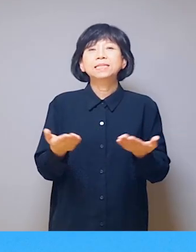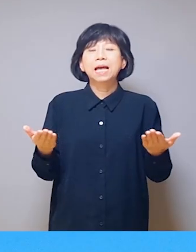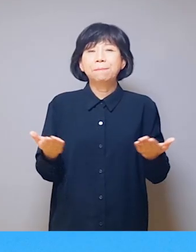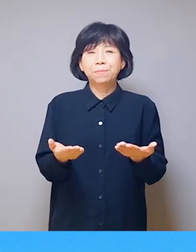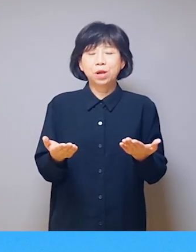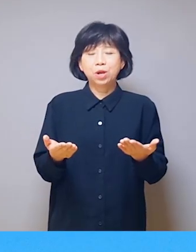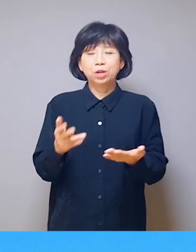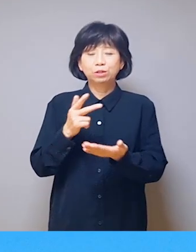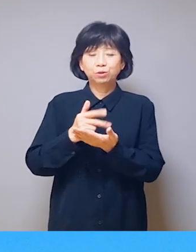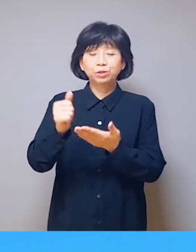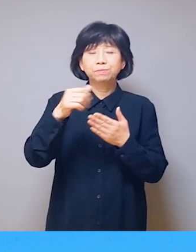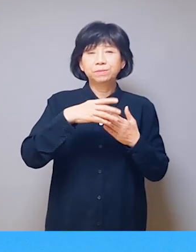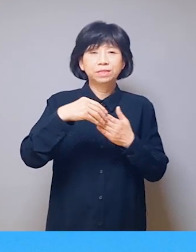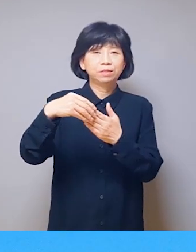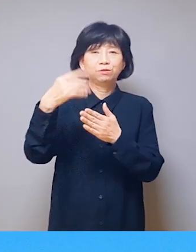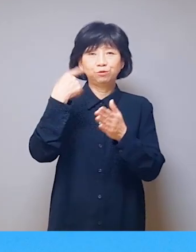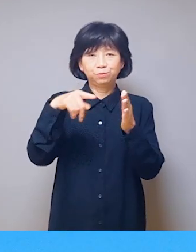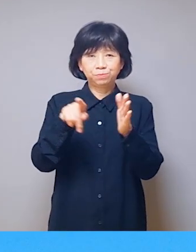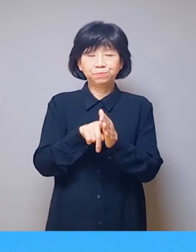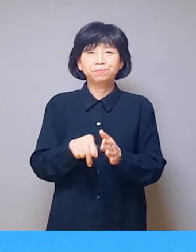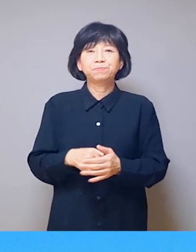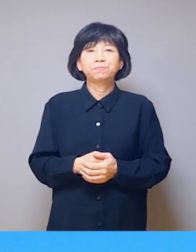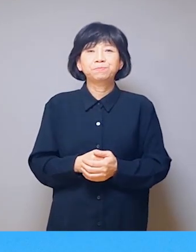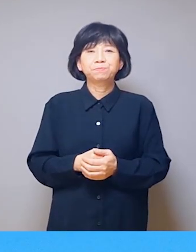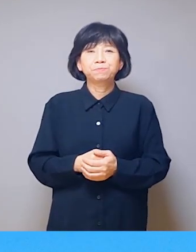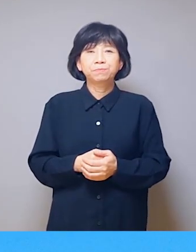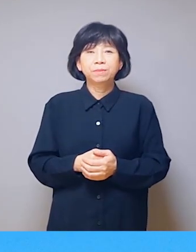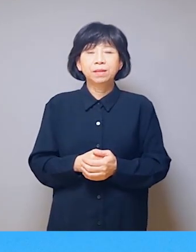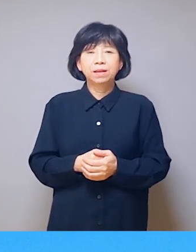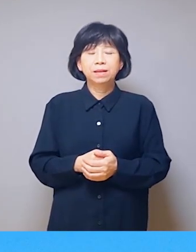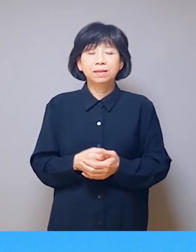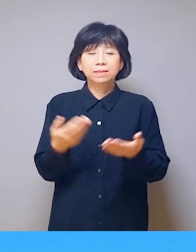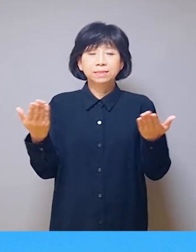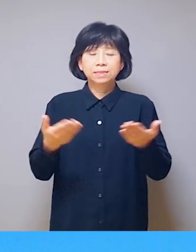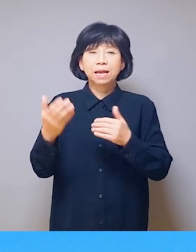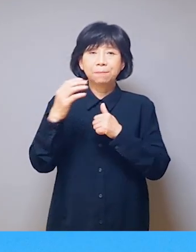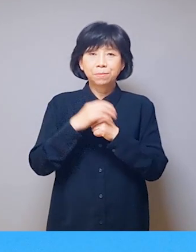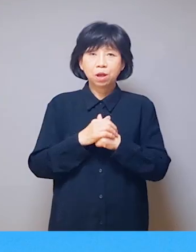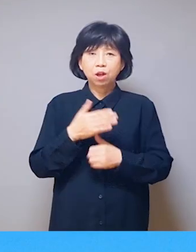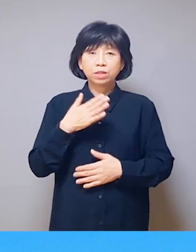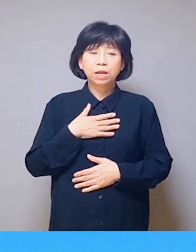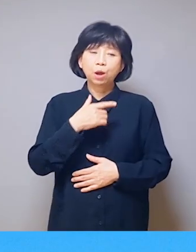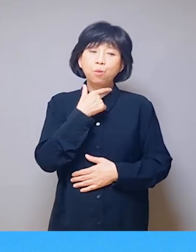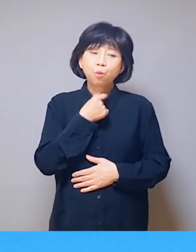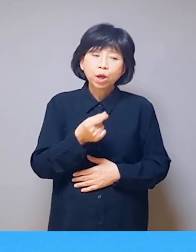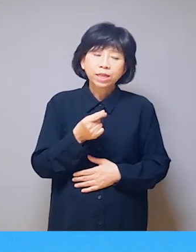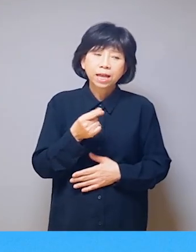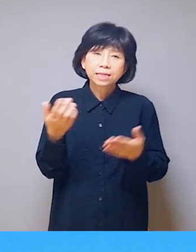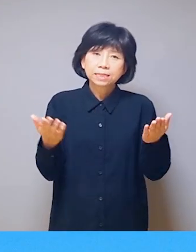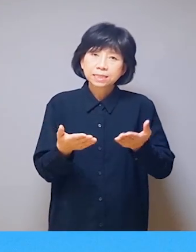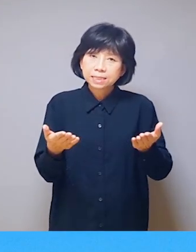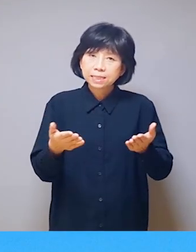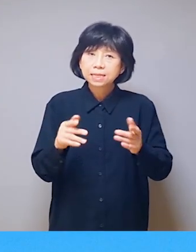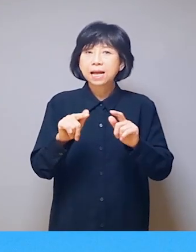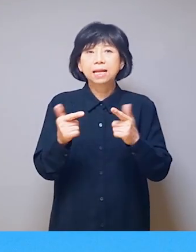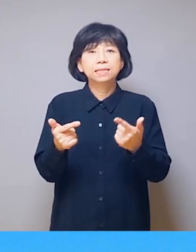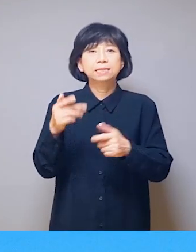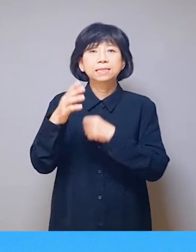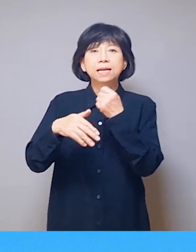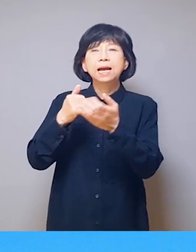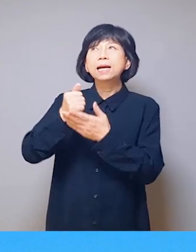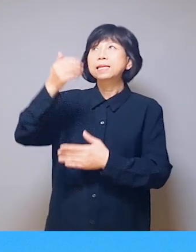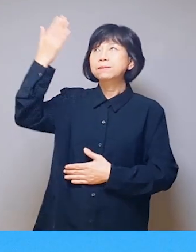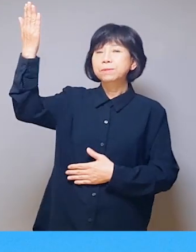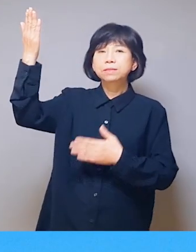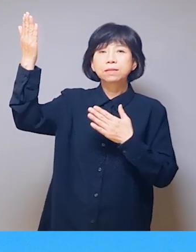주님이 그 길을 이끌어 가시는 줄 믿습니다. 사명이란요, 단순히 내가 하고 싶은 일을 찾는 것이 아니라 하나님께서